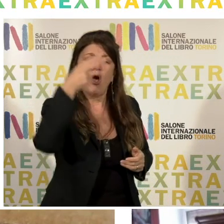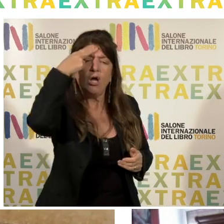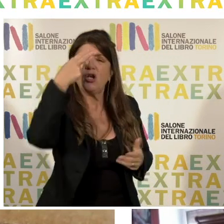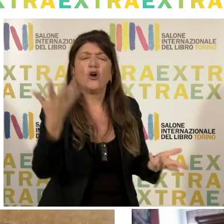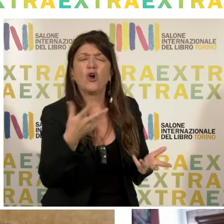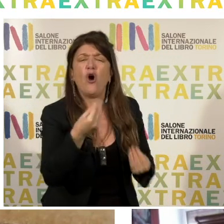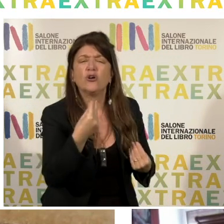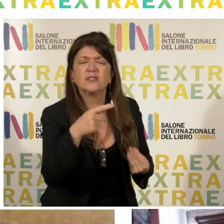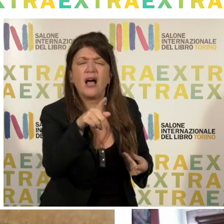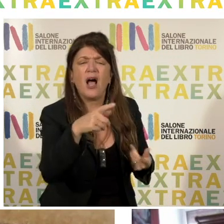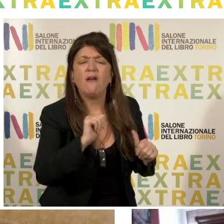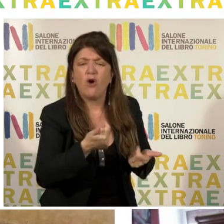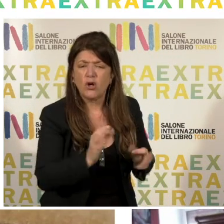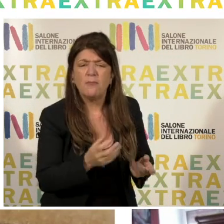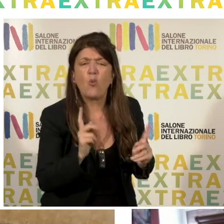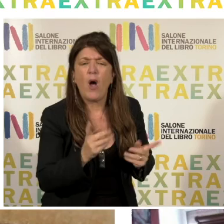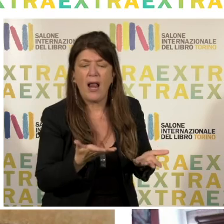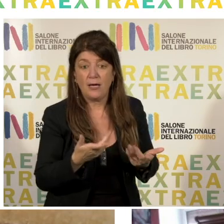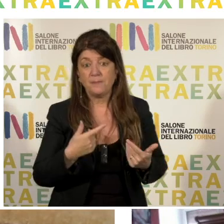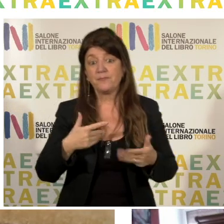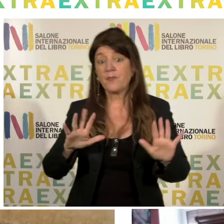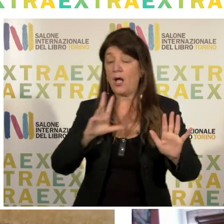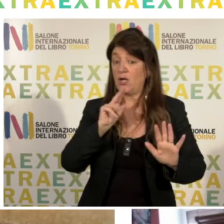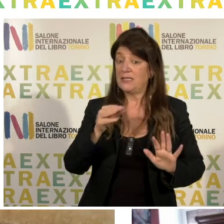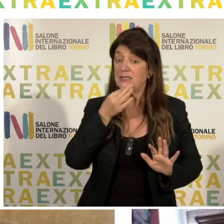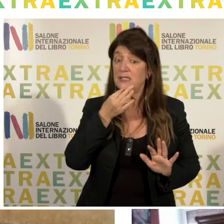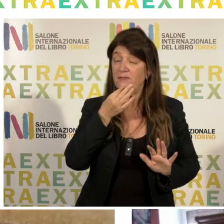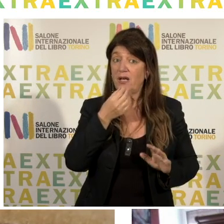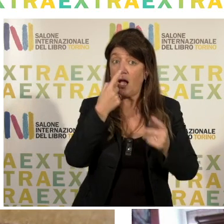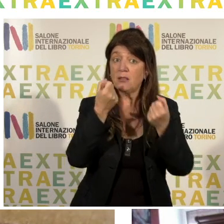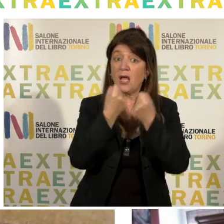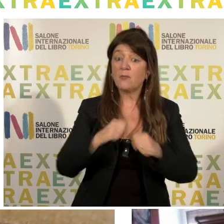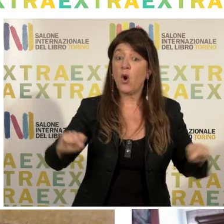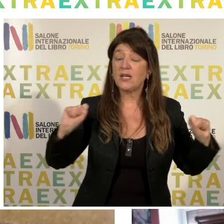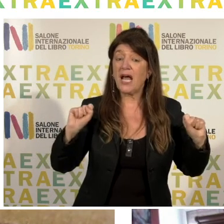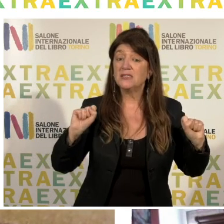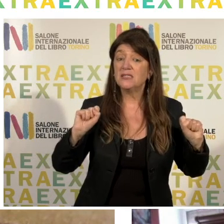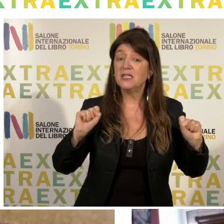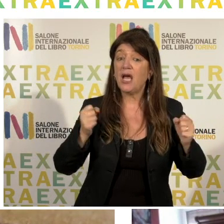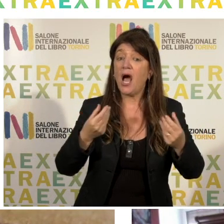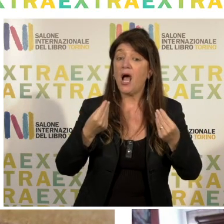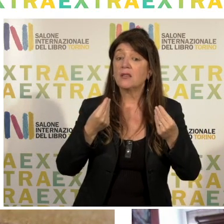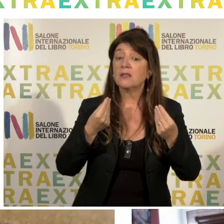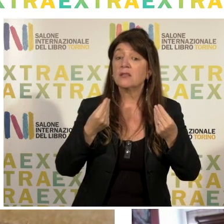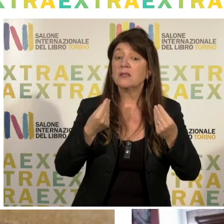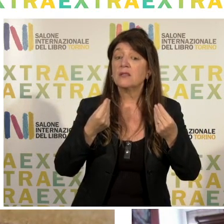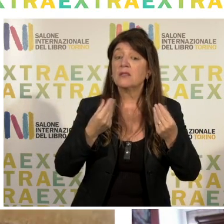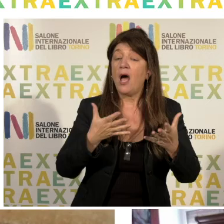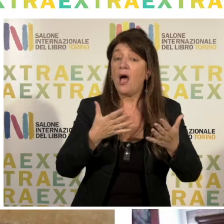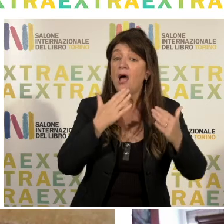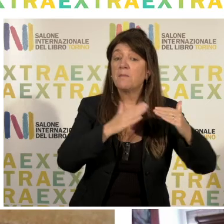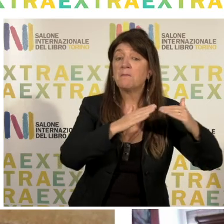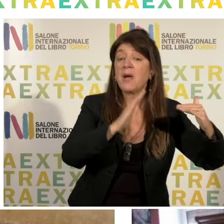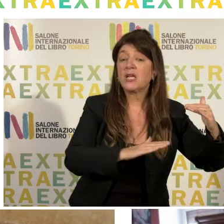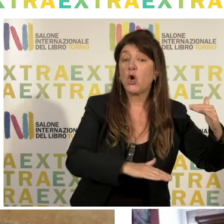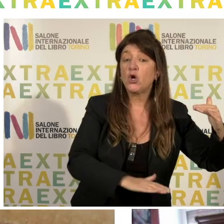Dice che la democrazia è il rispetto delle minoranze. Non è la legge della maggioranza, la democrazia